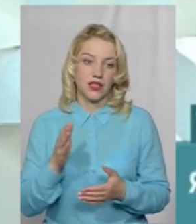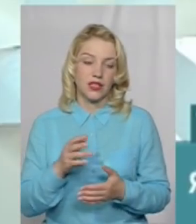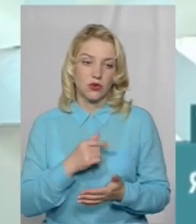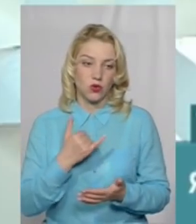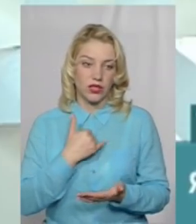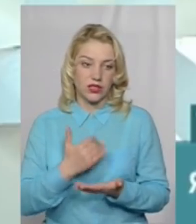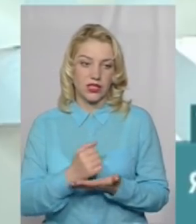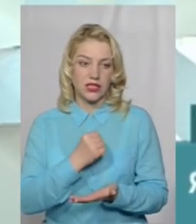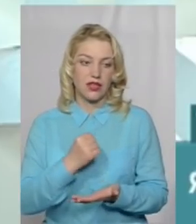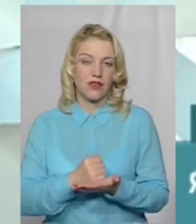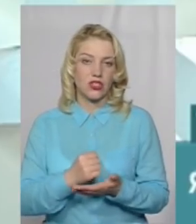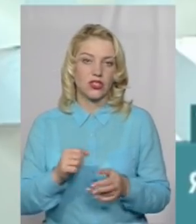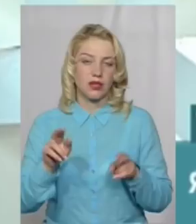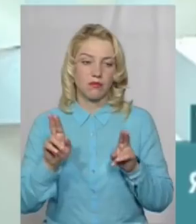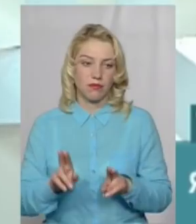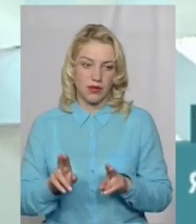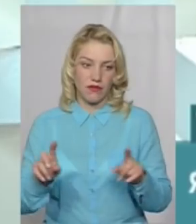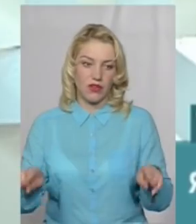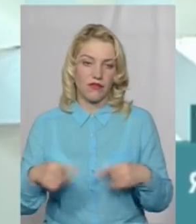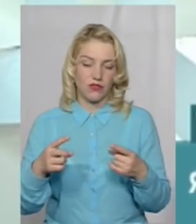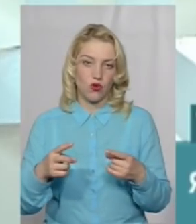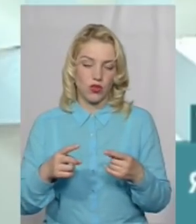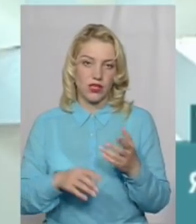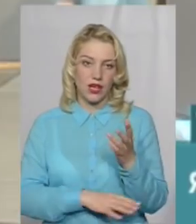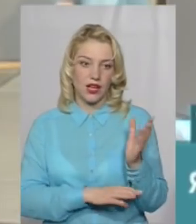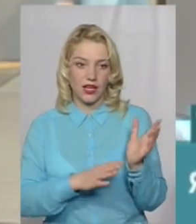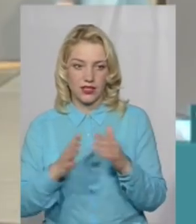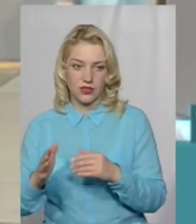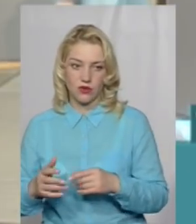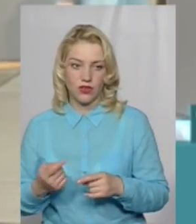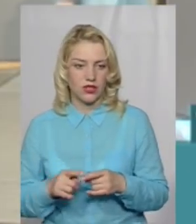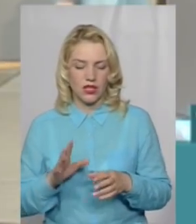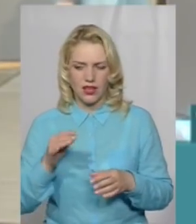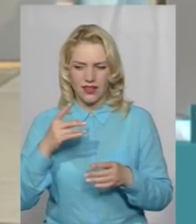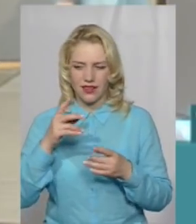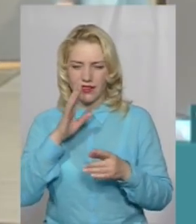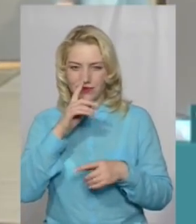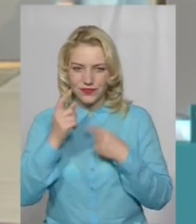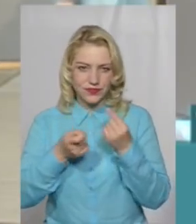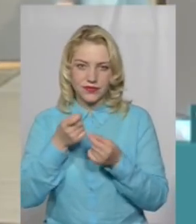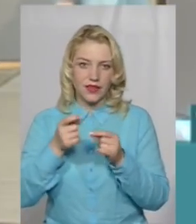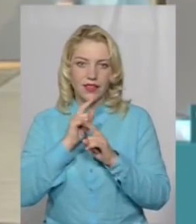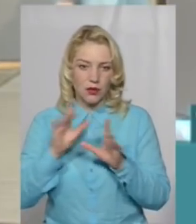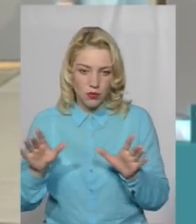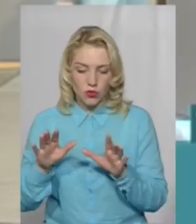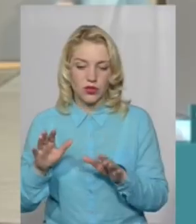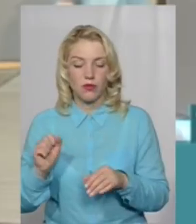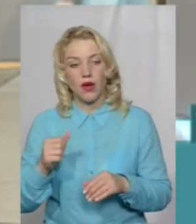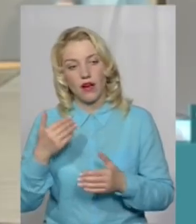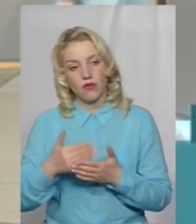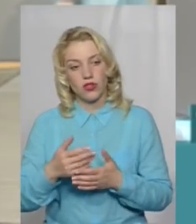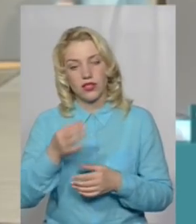затверджені так звані правила відтворення лісів. Ну, не будемо зараз не заглиблюватись. А от